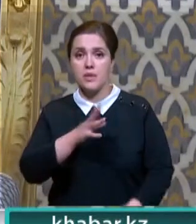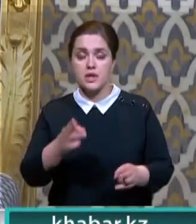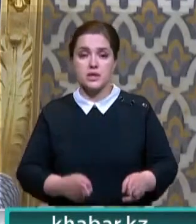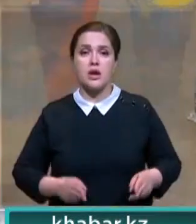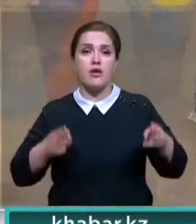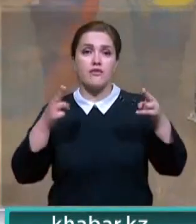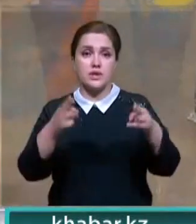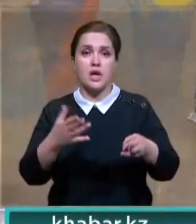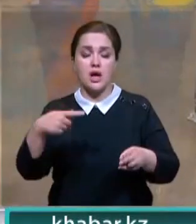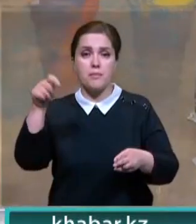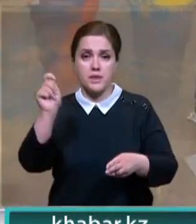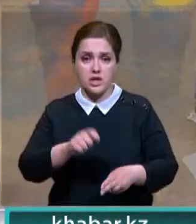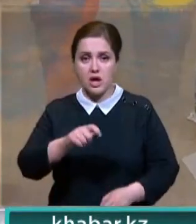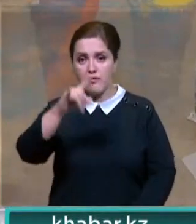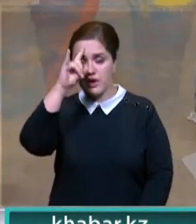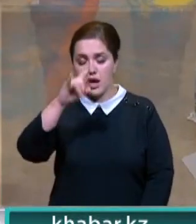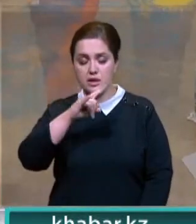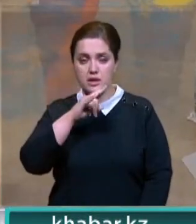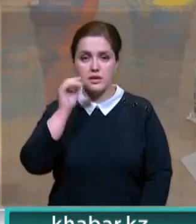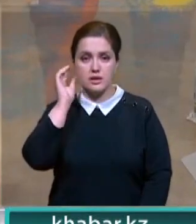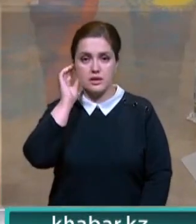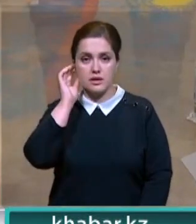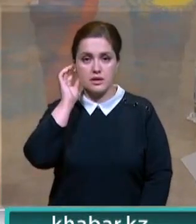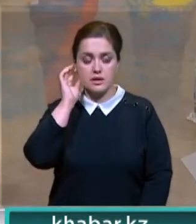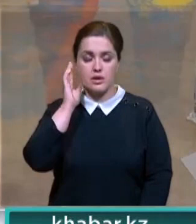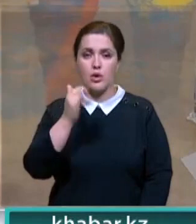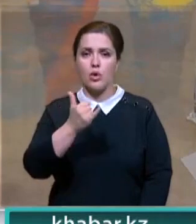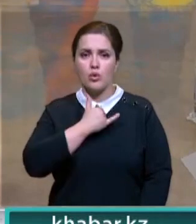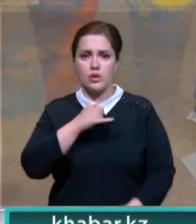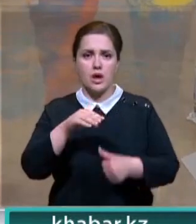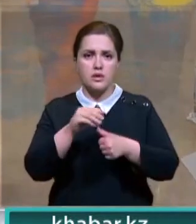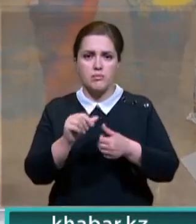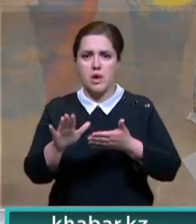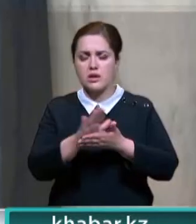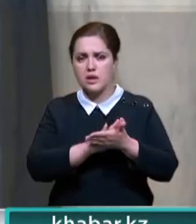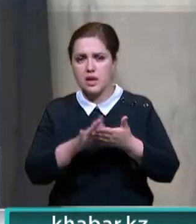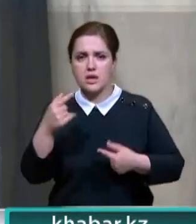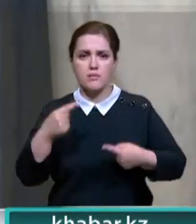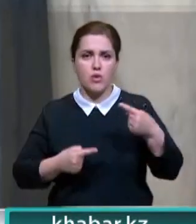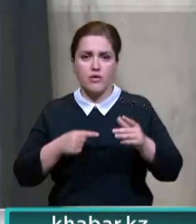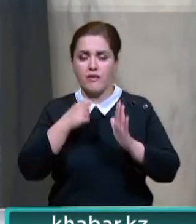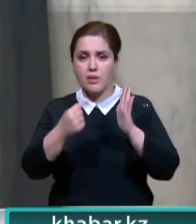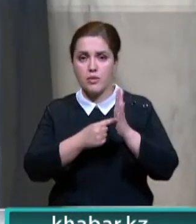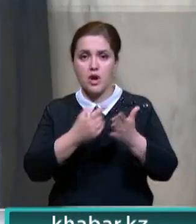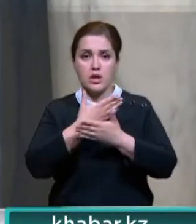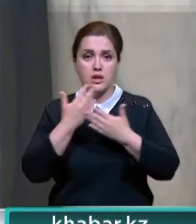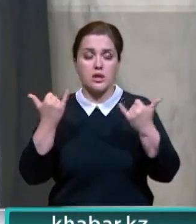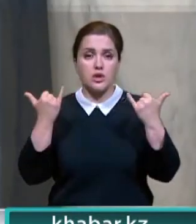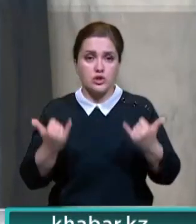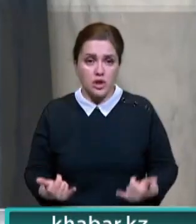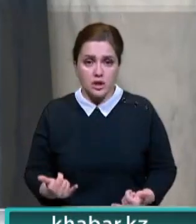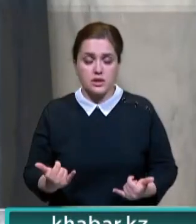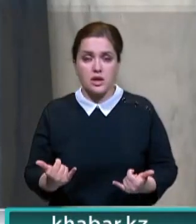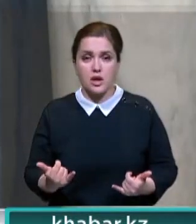Они приезжали в Казахстан. И у нас с Арменией никаких нерешенных вопросов нет. Но сейчас у вас